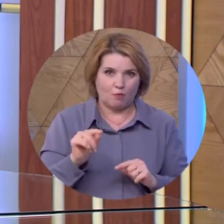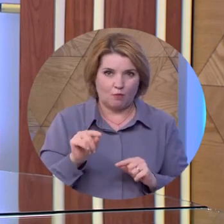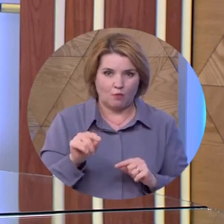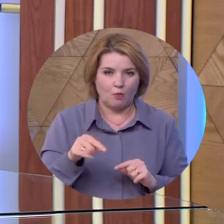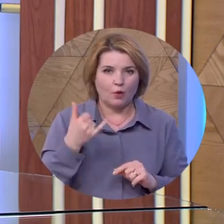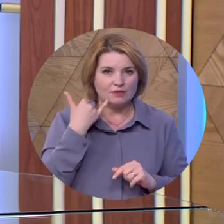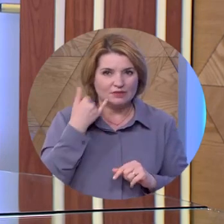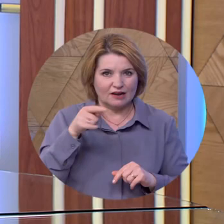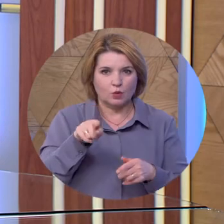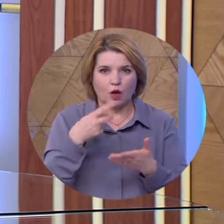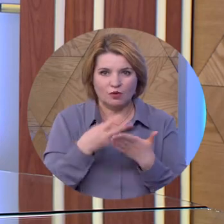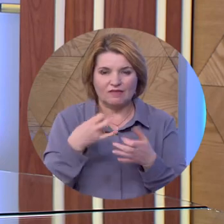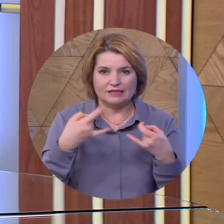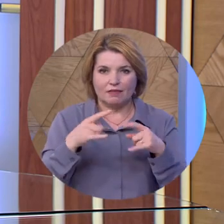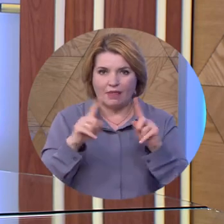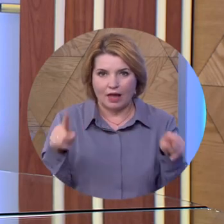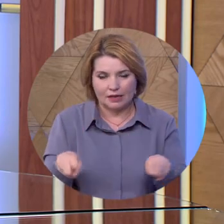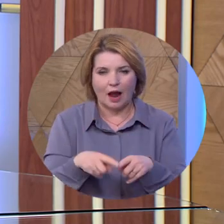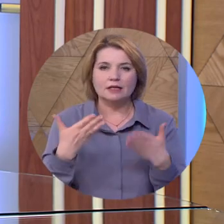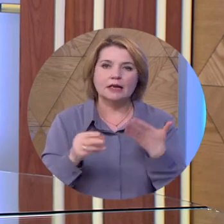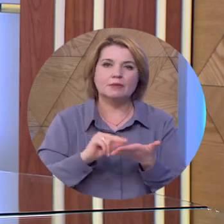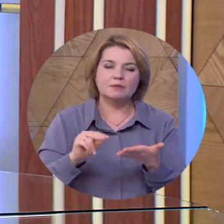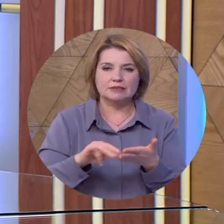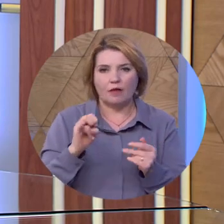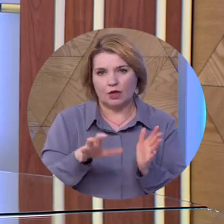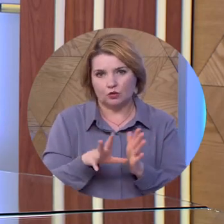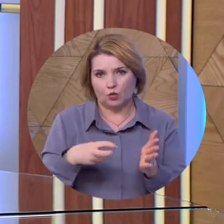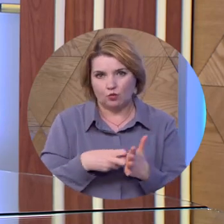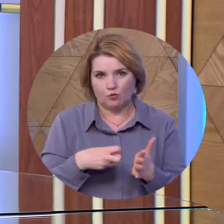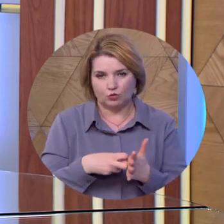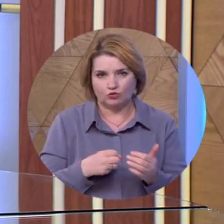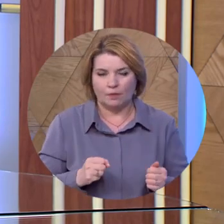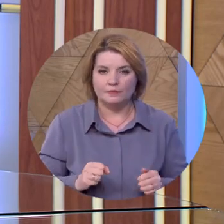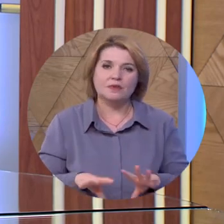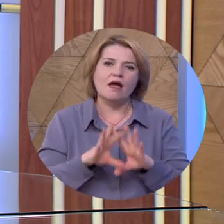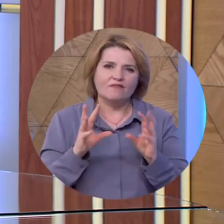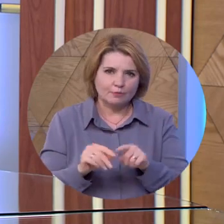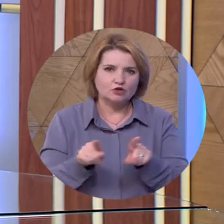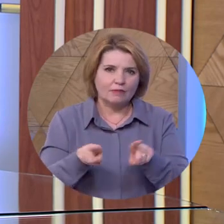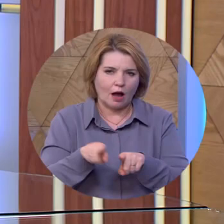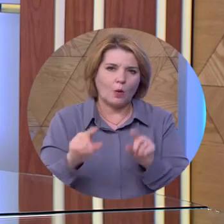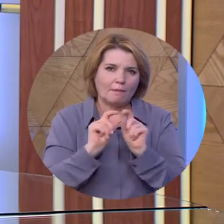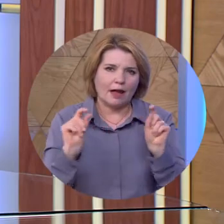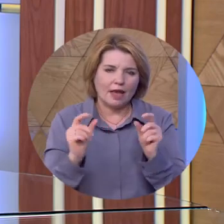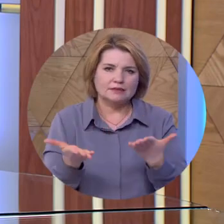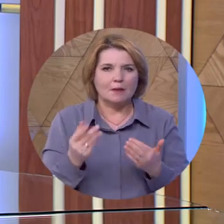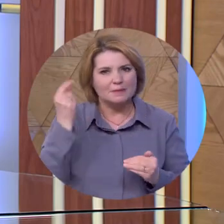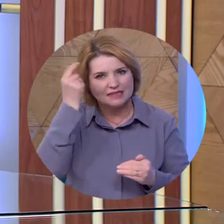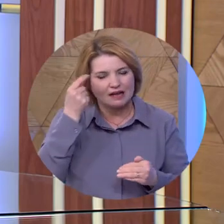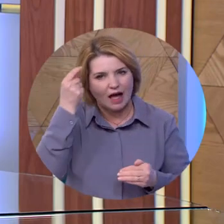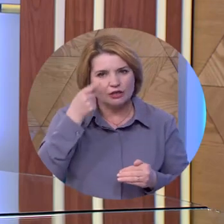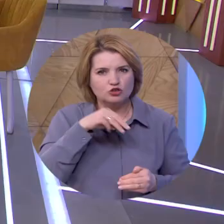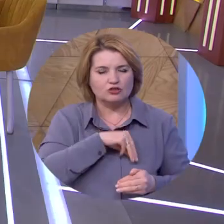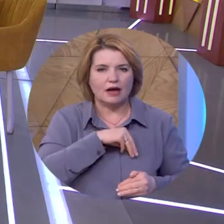написав на адрес электронной почты polza@topspb.tv. Вообще понятие психологического насилия сейчас очень часто